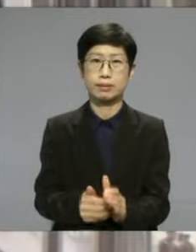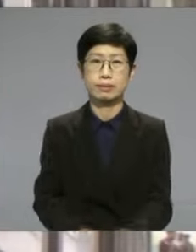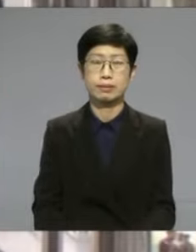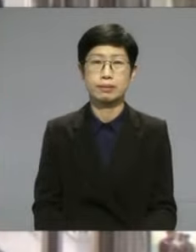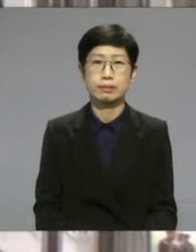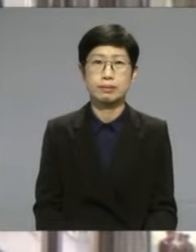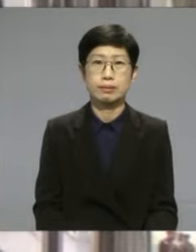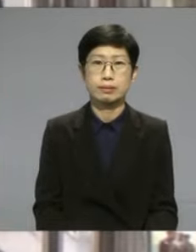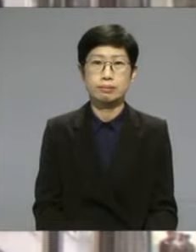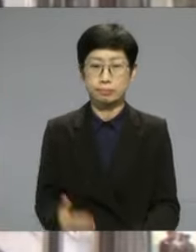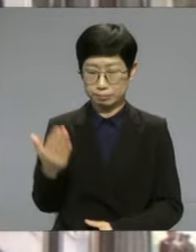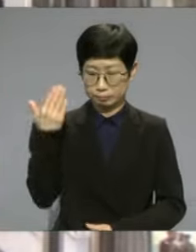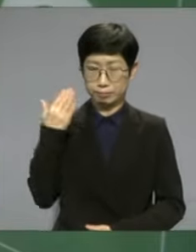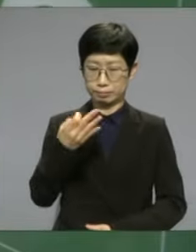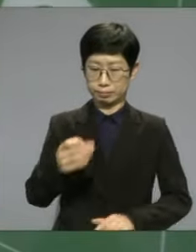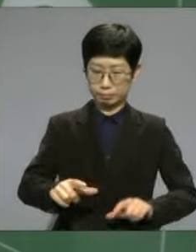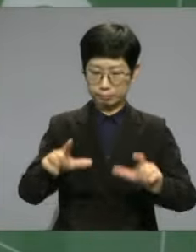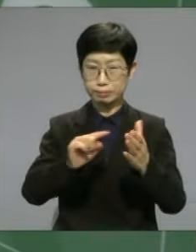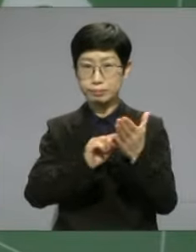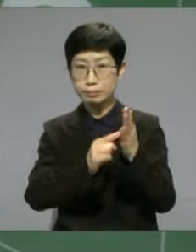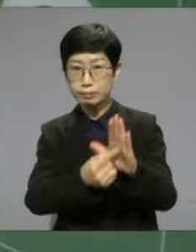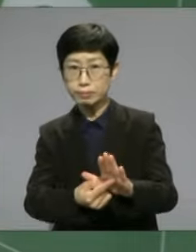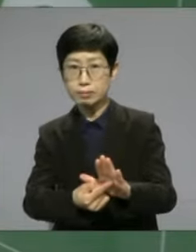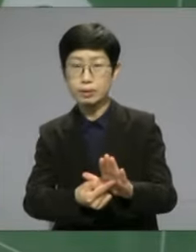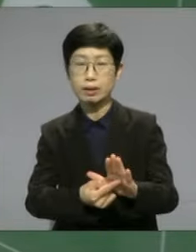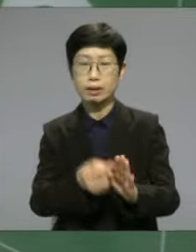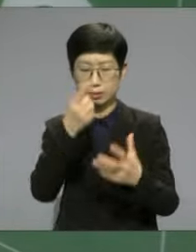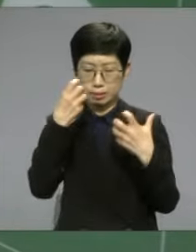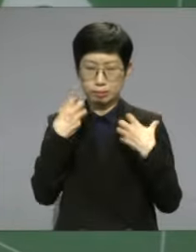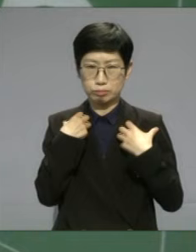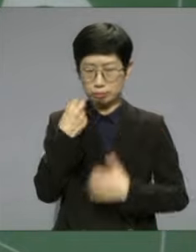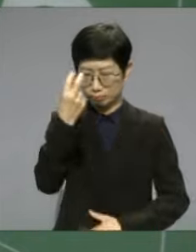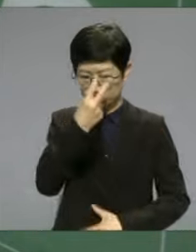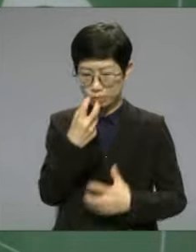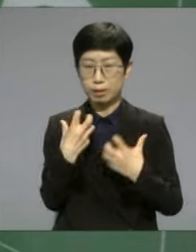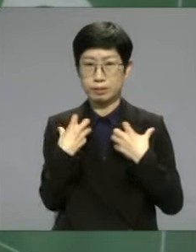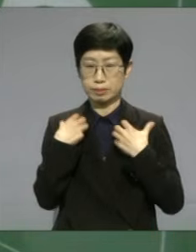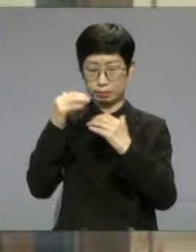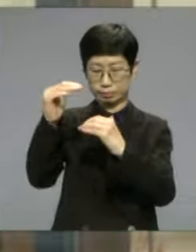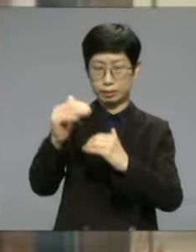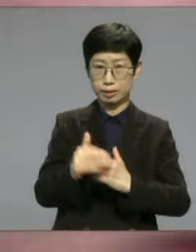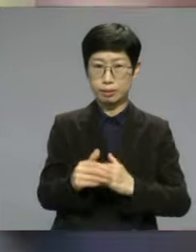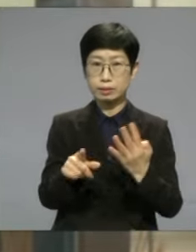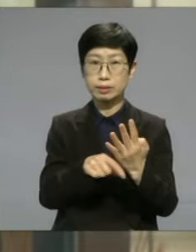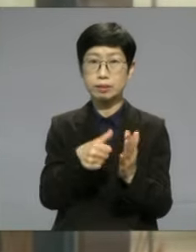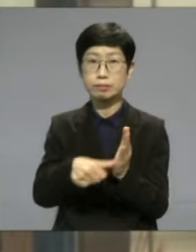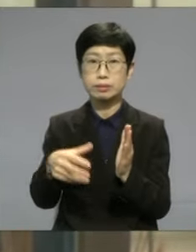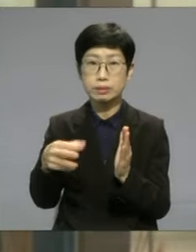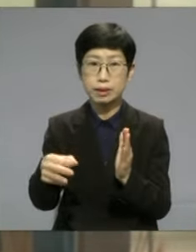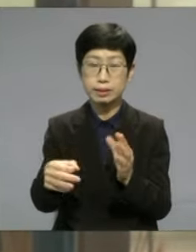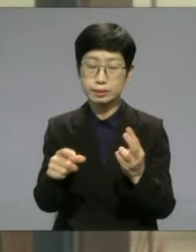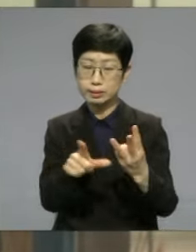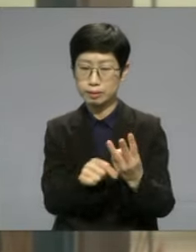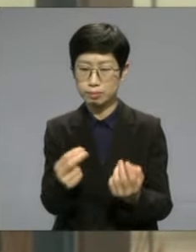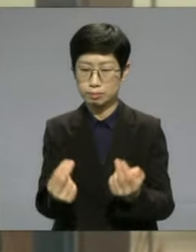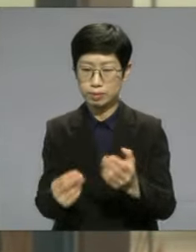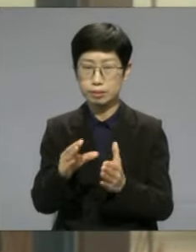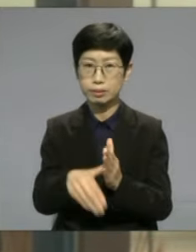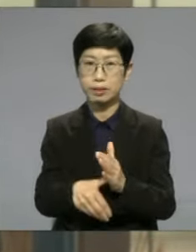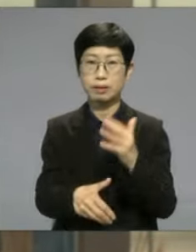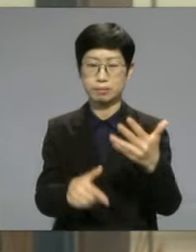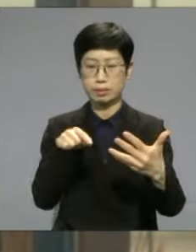나타났습니다 지난 14일 발표한 아르헨티나 정부 통계청에 따르면 4월 물가는 전월에 비해